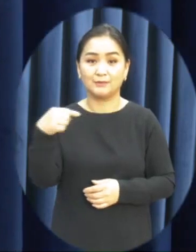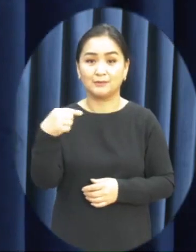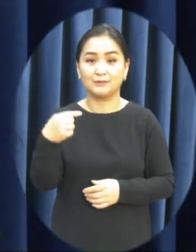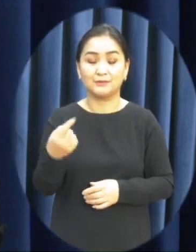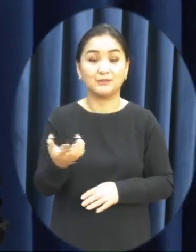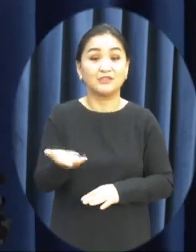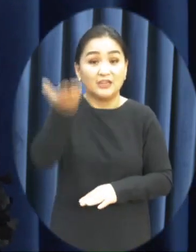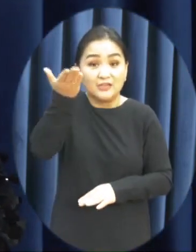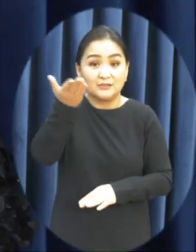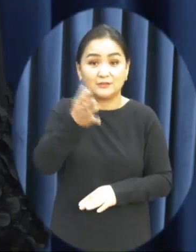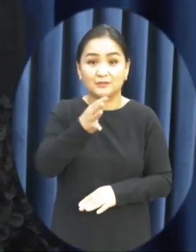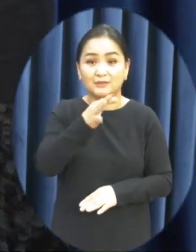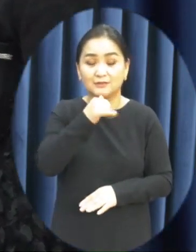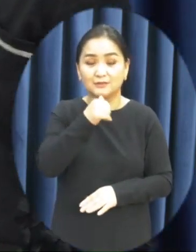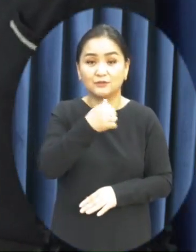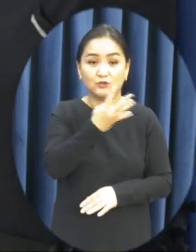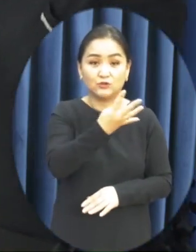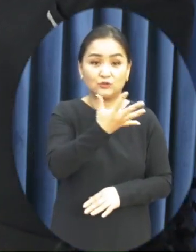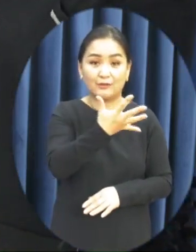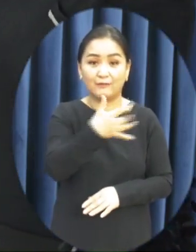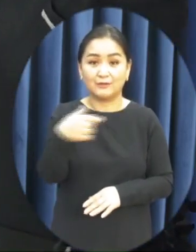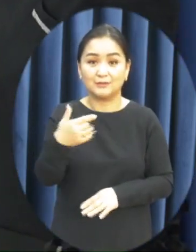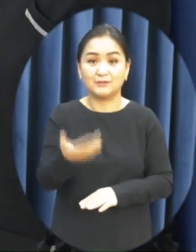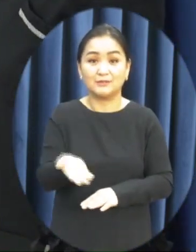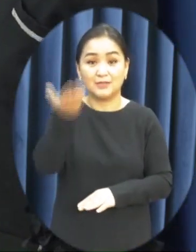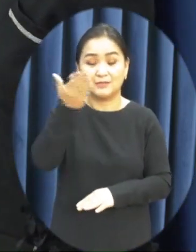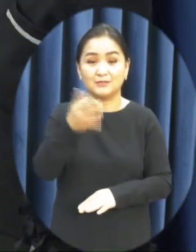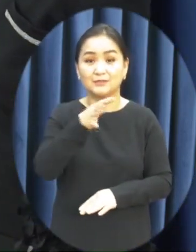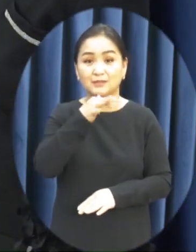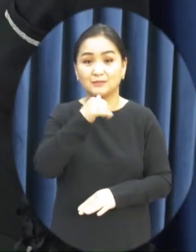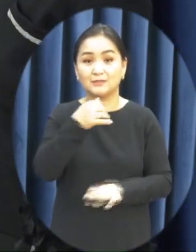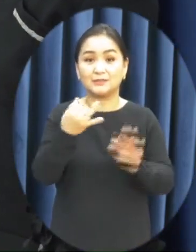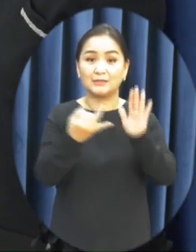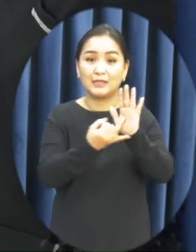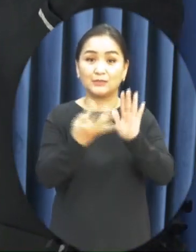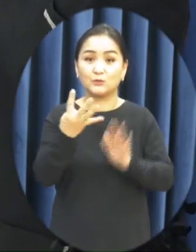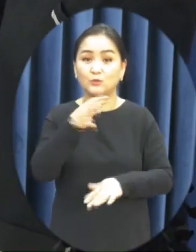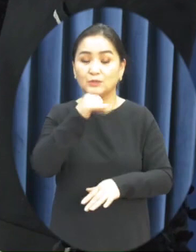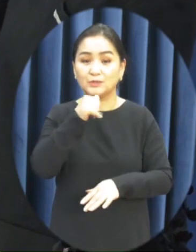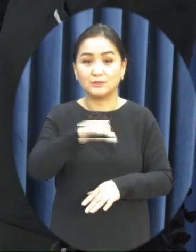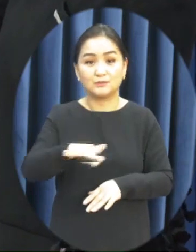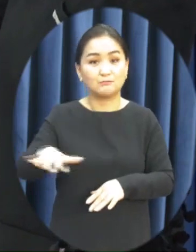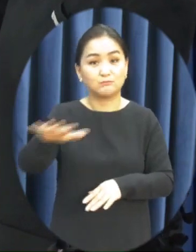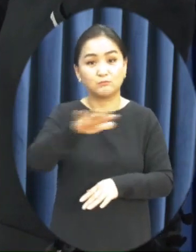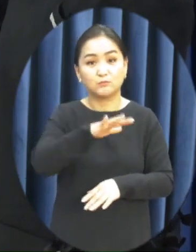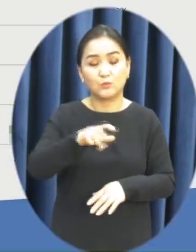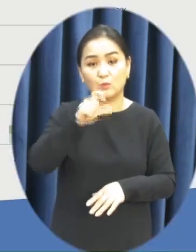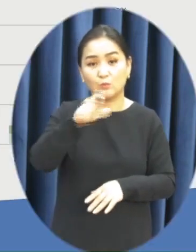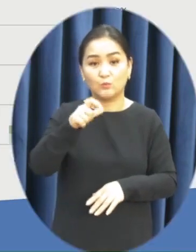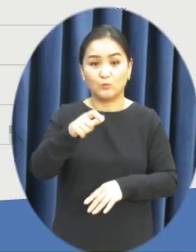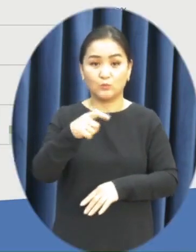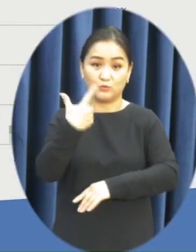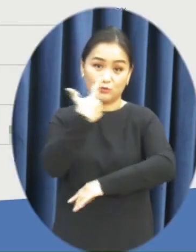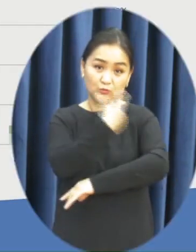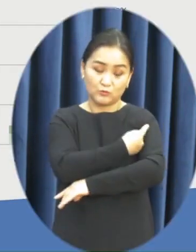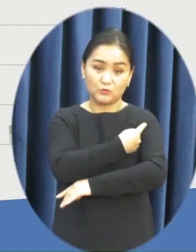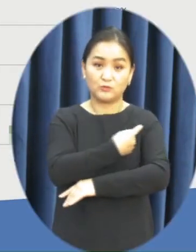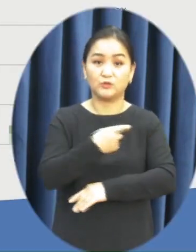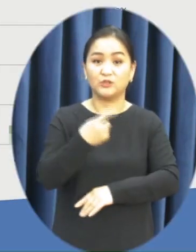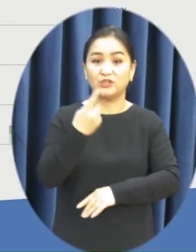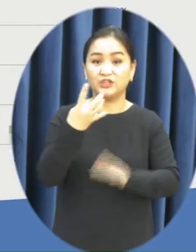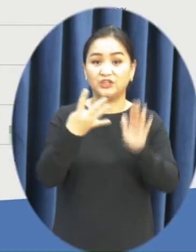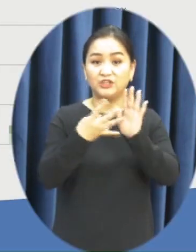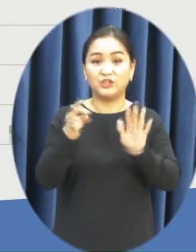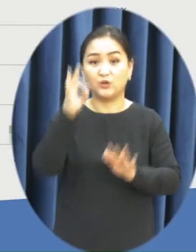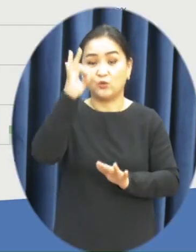པའི གིན ཁྱི དང པི སྤིེག ཡུག བར ཡོན ཡིག སྐུུ དེད